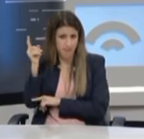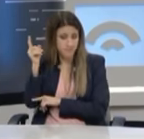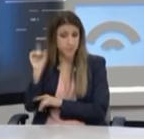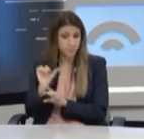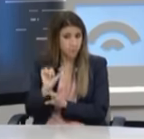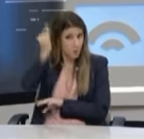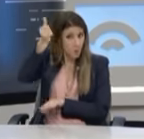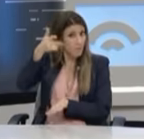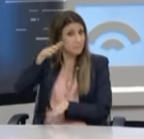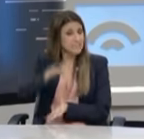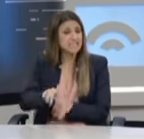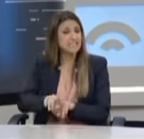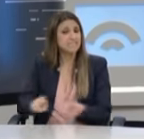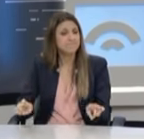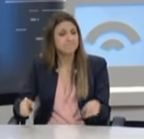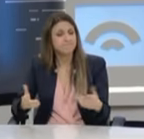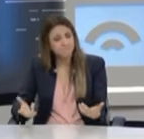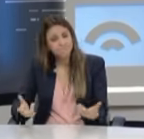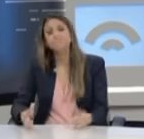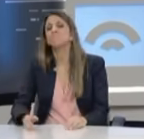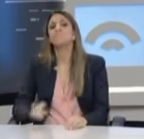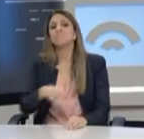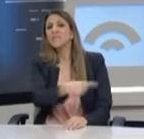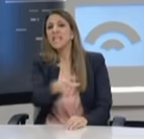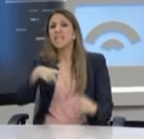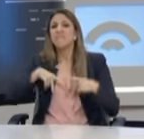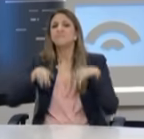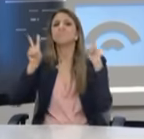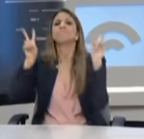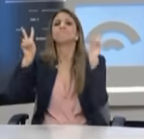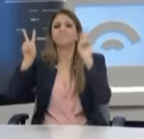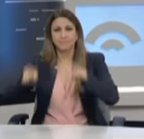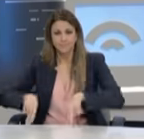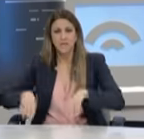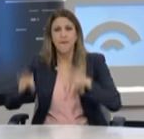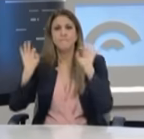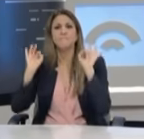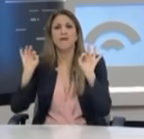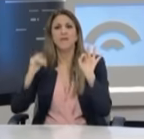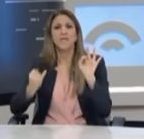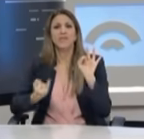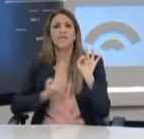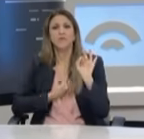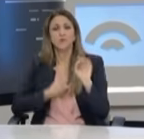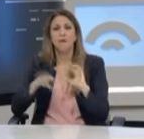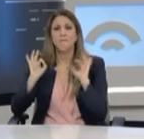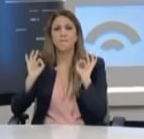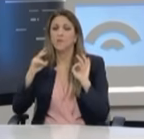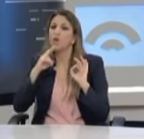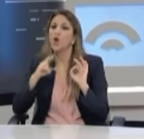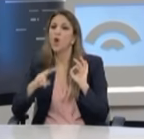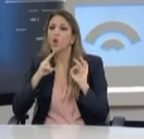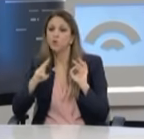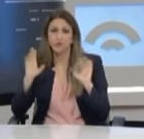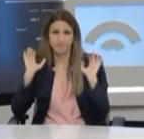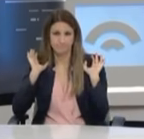έχουν ως γενεσιουργό αιτία το γεγονός ότι αναγνωρίσατε μακεδονική ταυτότητα και γλώσσα. Είναι κάτι